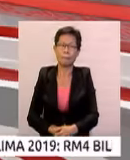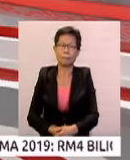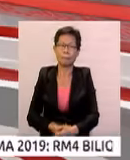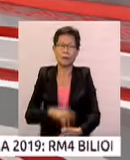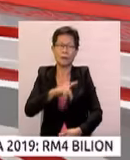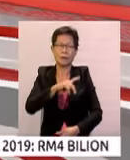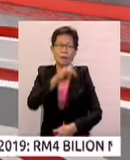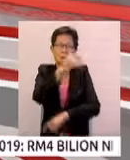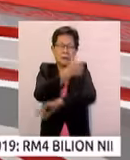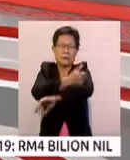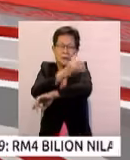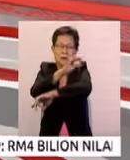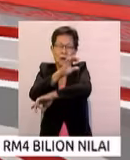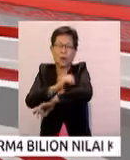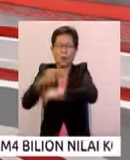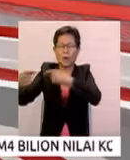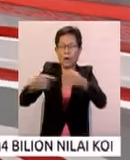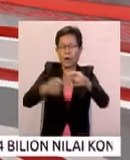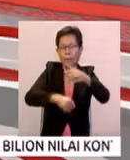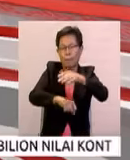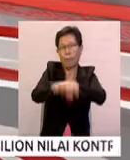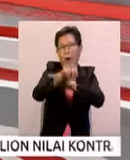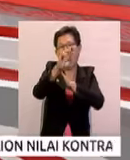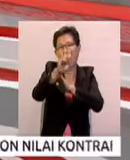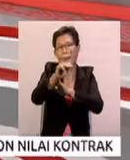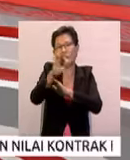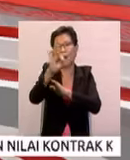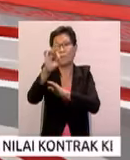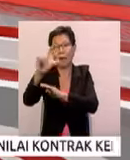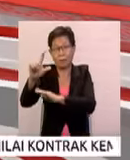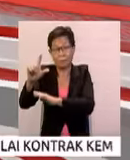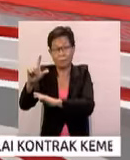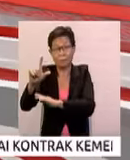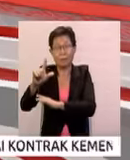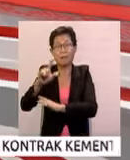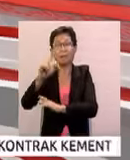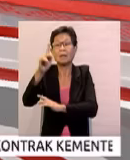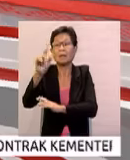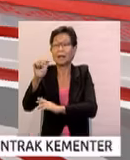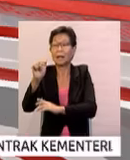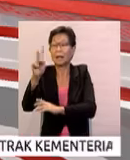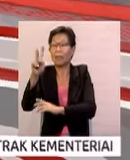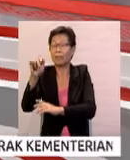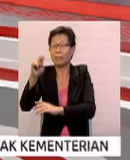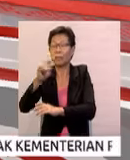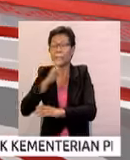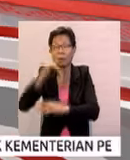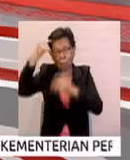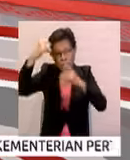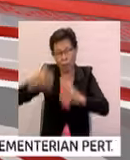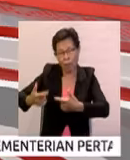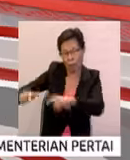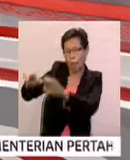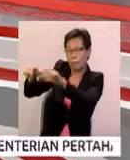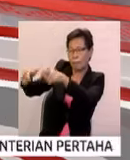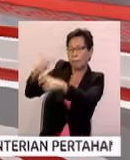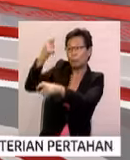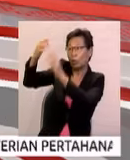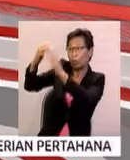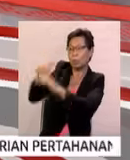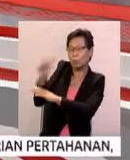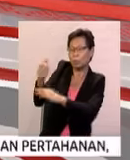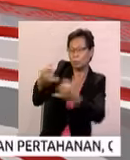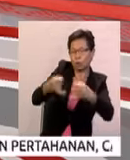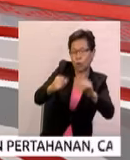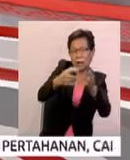Ketua Pegawai Eksekutif Liga Bola Sepak Malaysia MFL, Kevin Ramalinga menegaskan bahawa keputusan membenarkan pasukan tuan rumah untuk